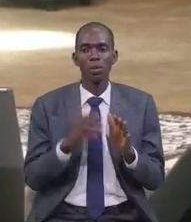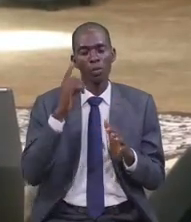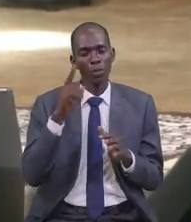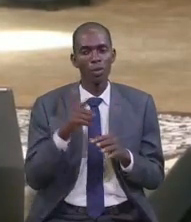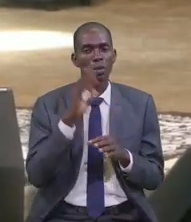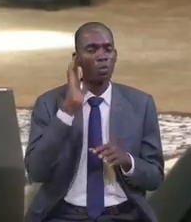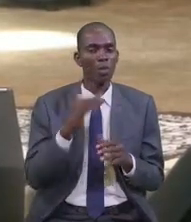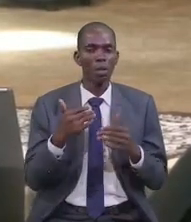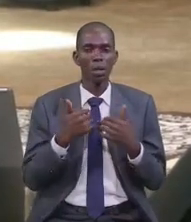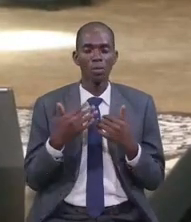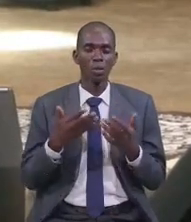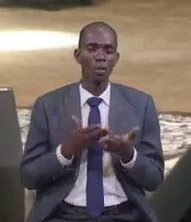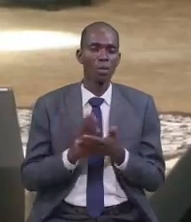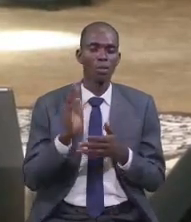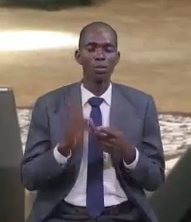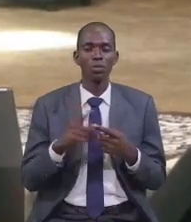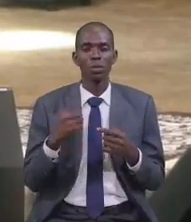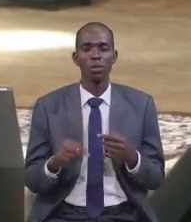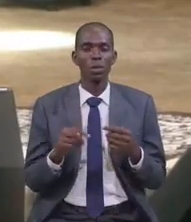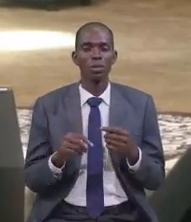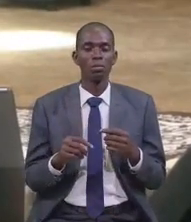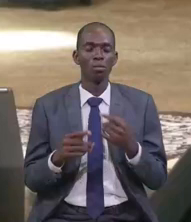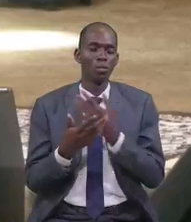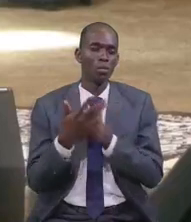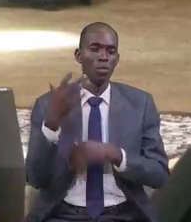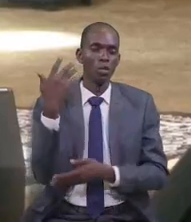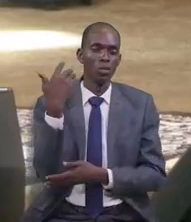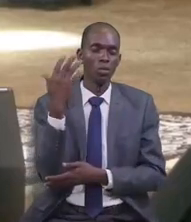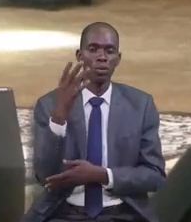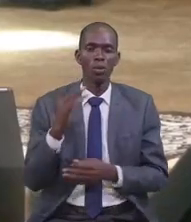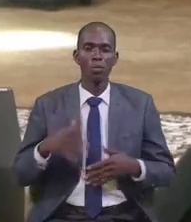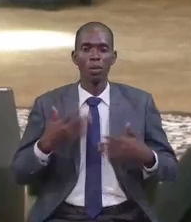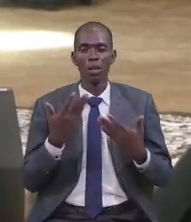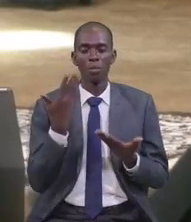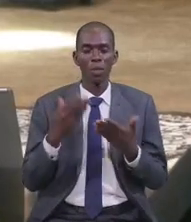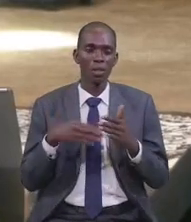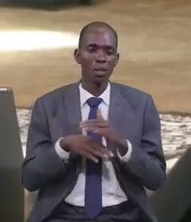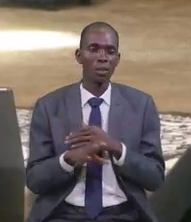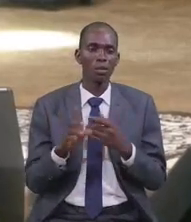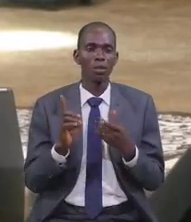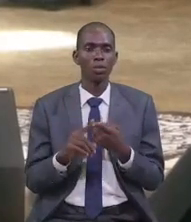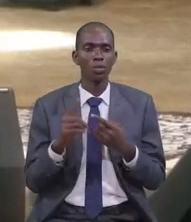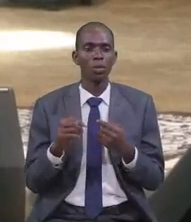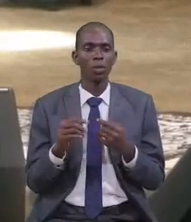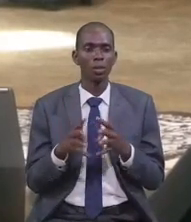et d'entrer par les portes dans la ville.